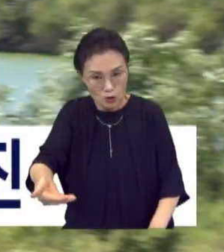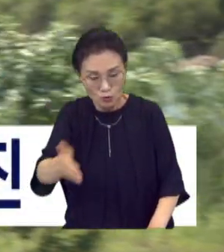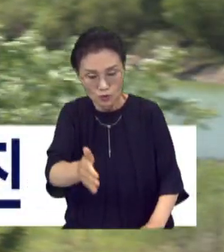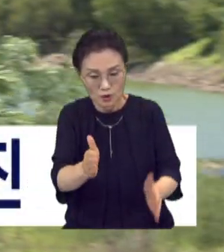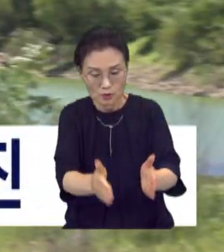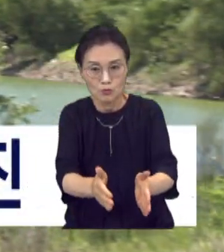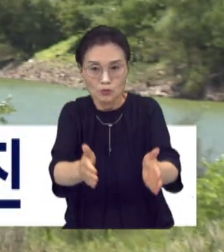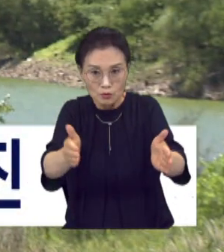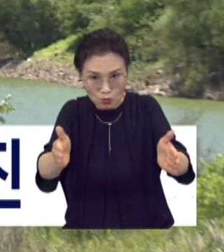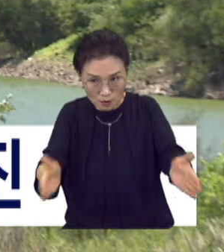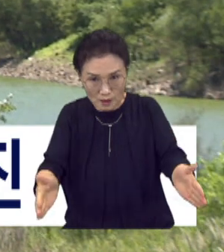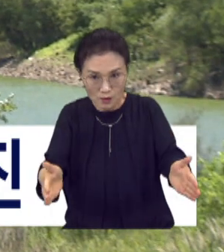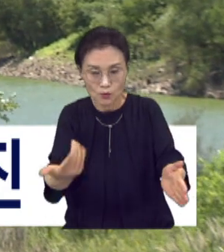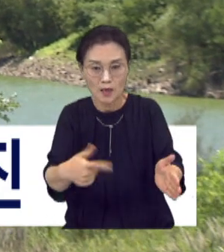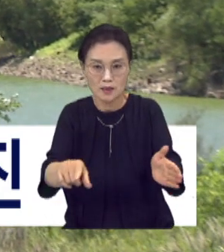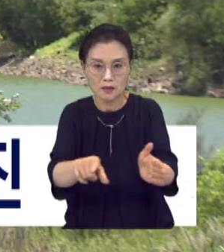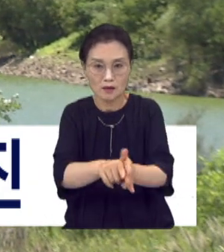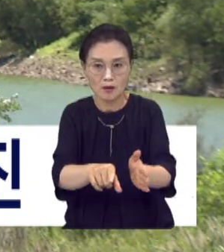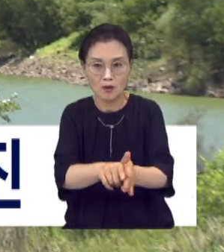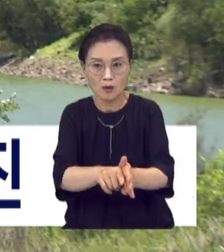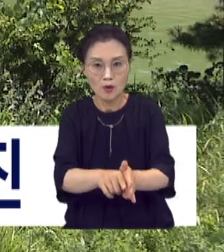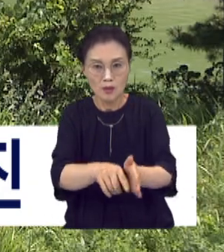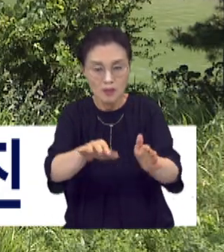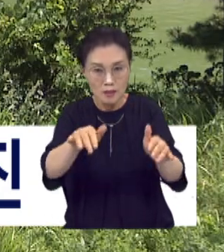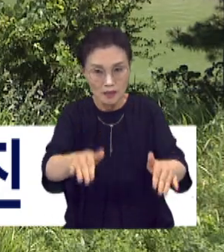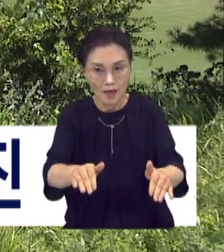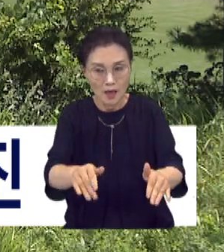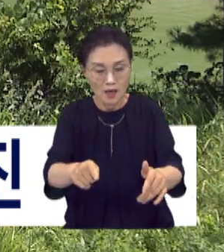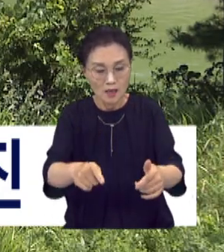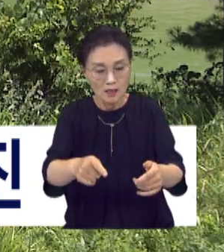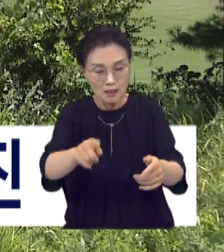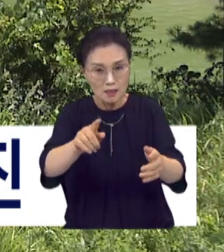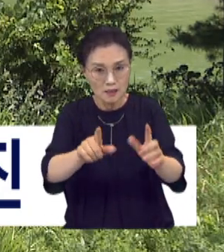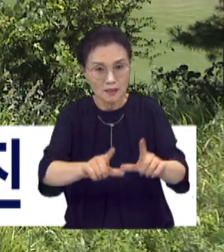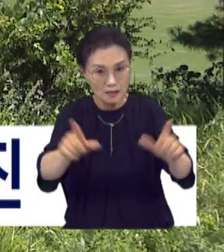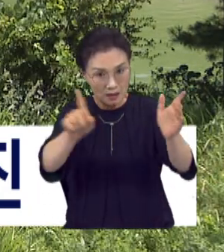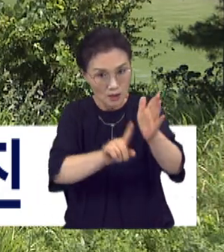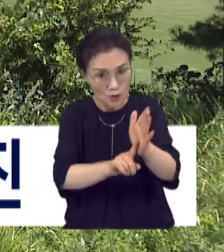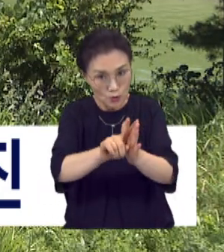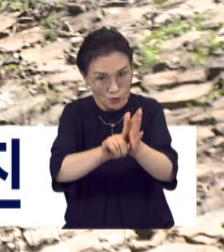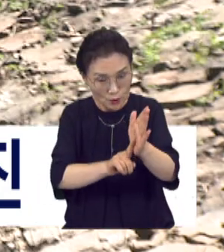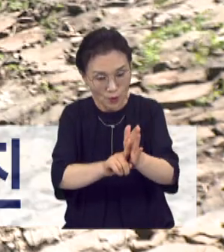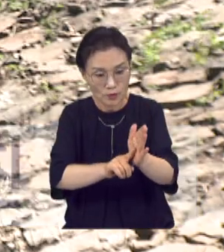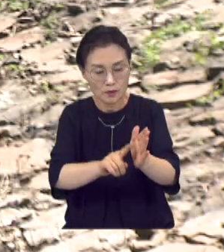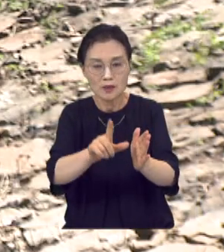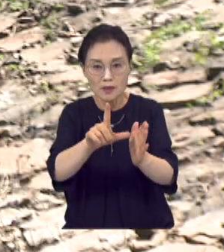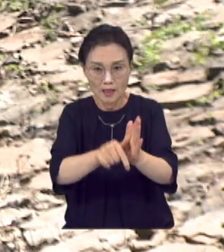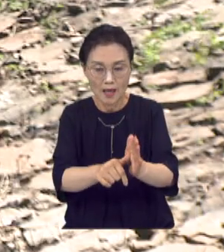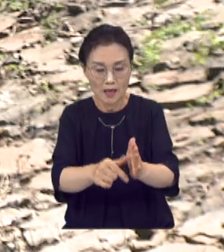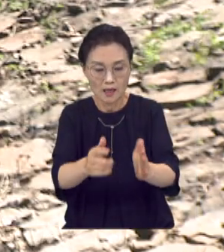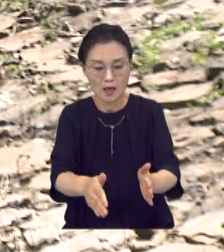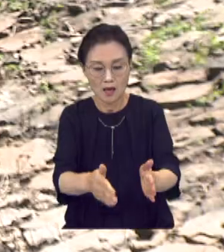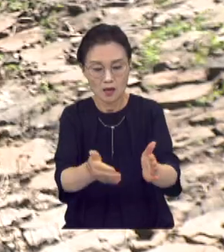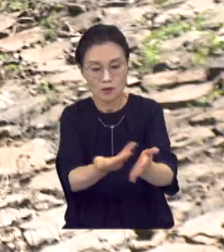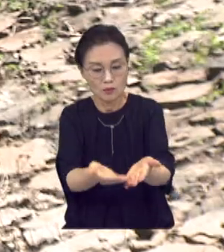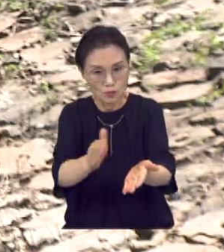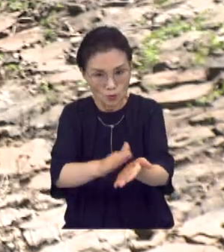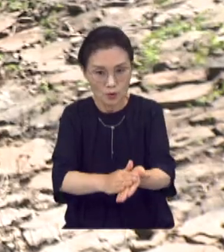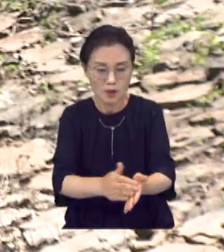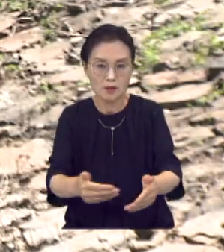상류 담수 능력 확대를 위해 중소 규모인 기후 대응 댐의 리모델링과 신설을